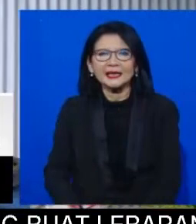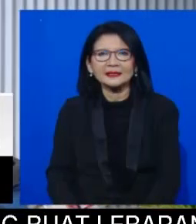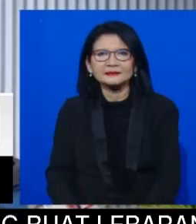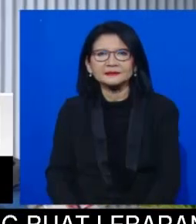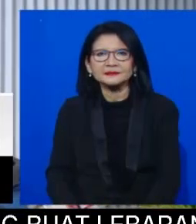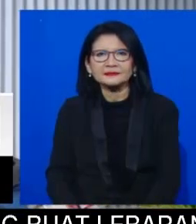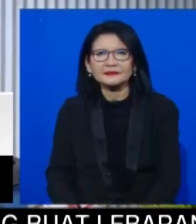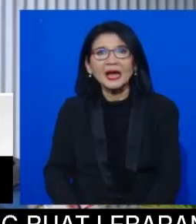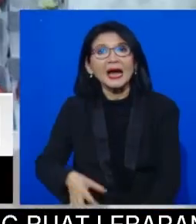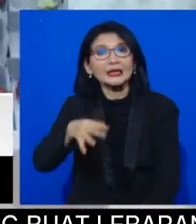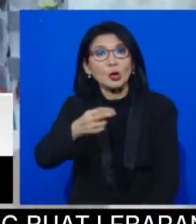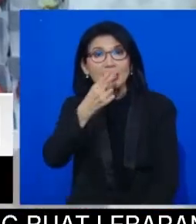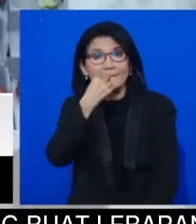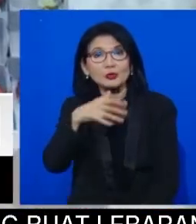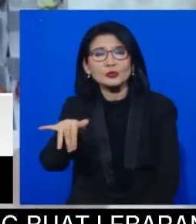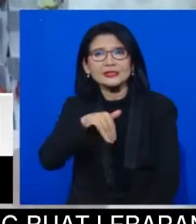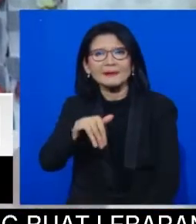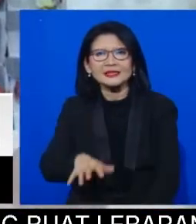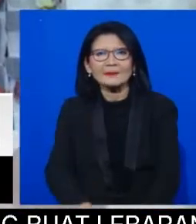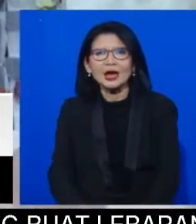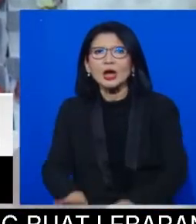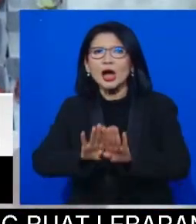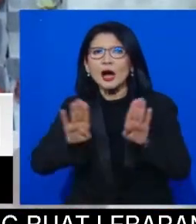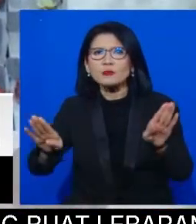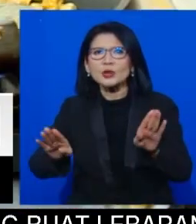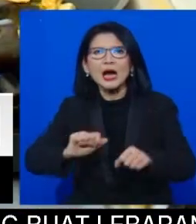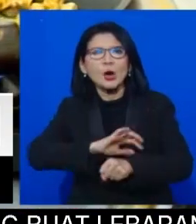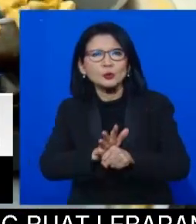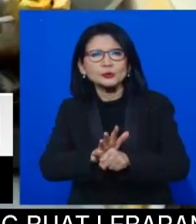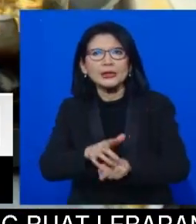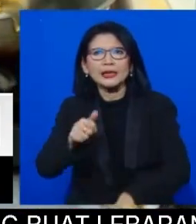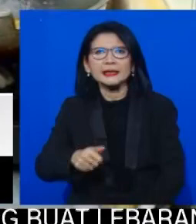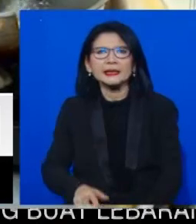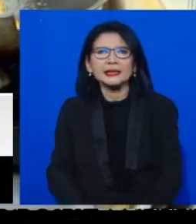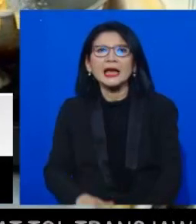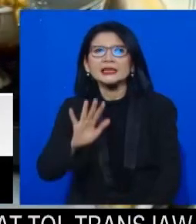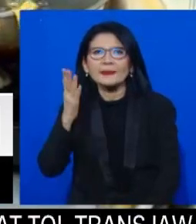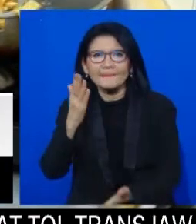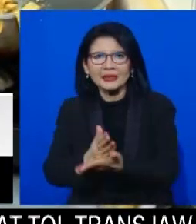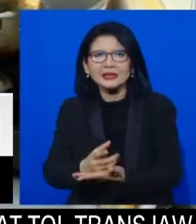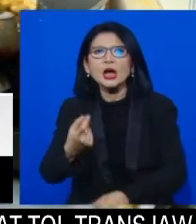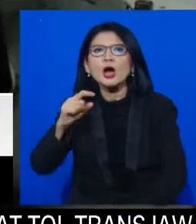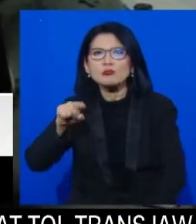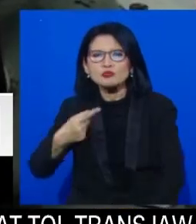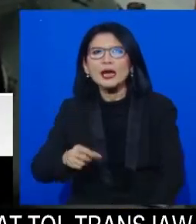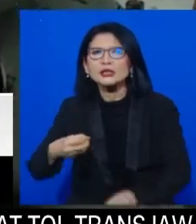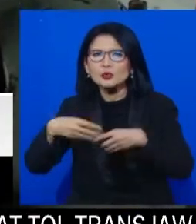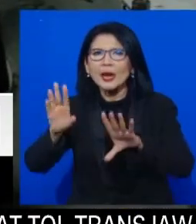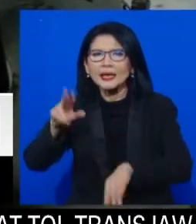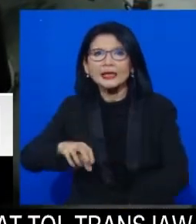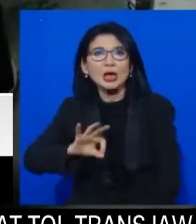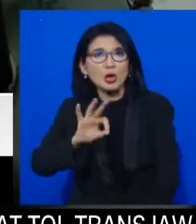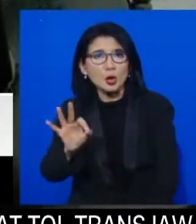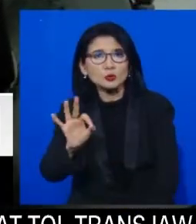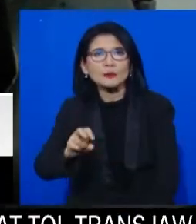Selatan, Arcamani, Kota Bandung. Catering yang dibuka sejak masa pandemi ini sempat tidak bertahan dan baru mulai berjualan kembali sejak